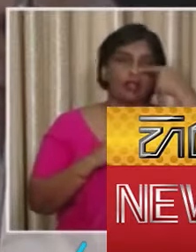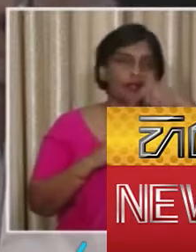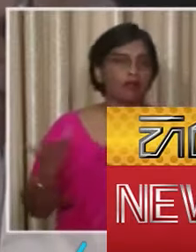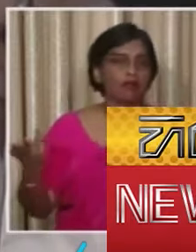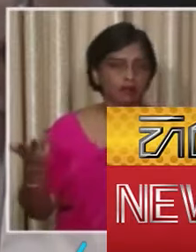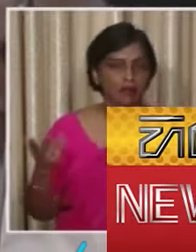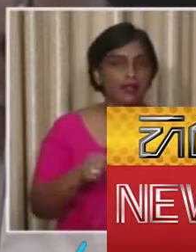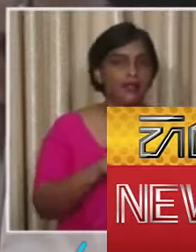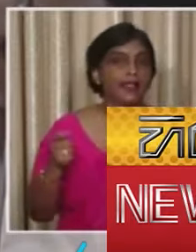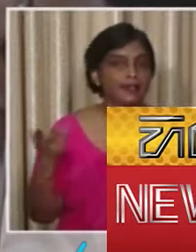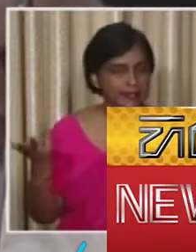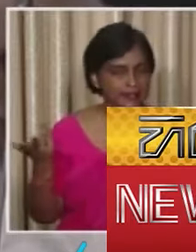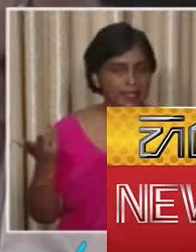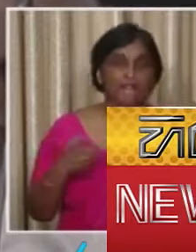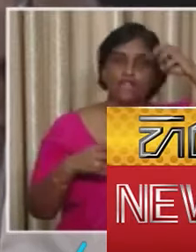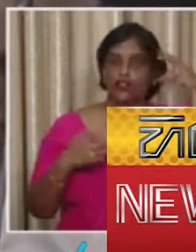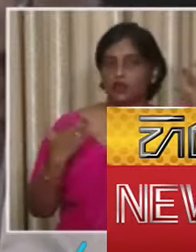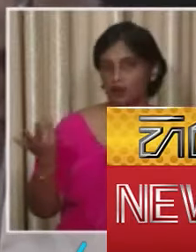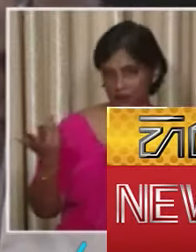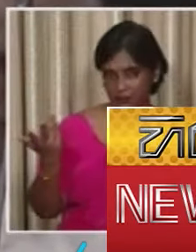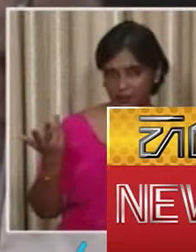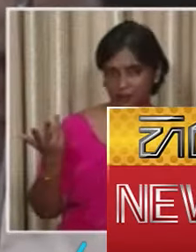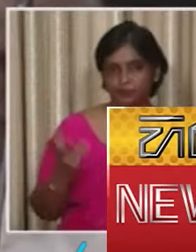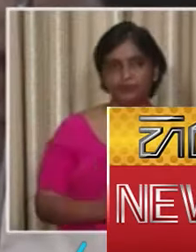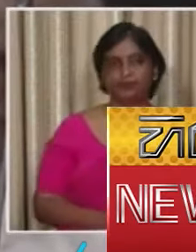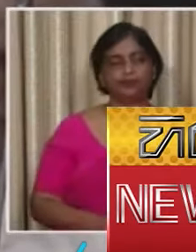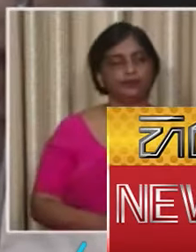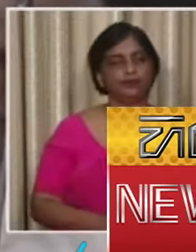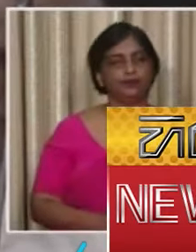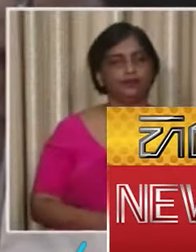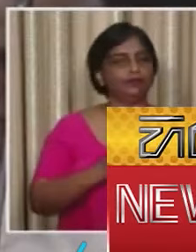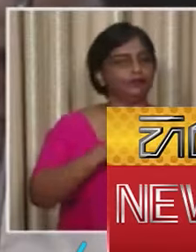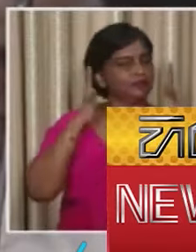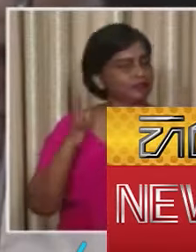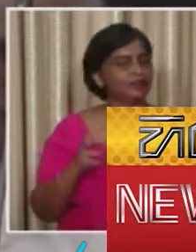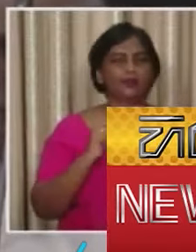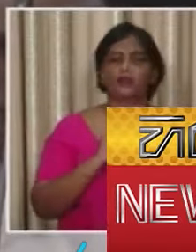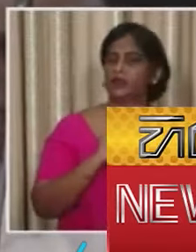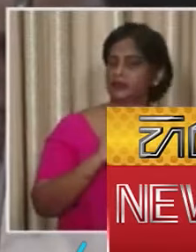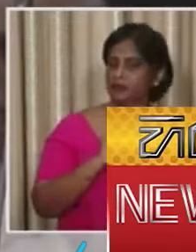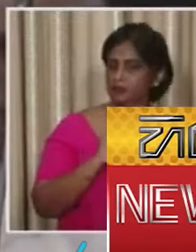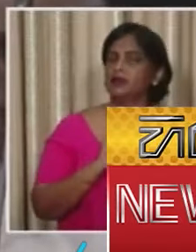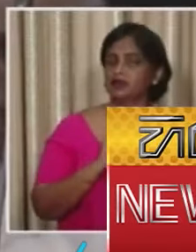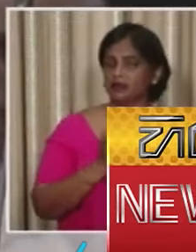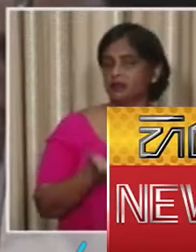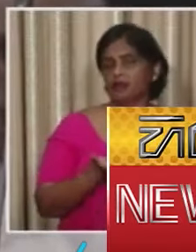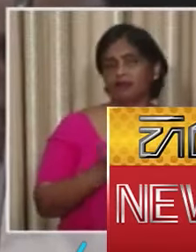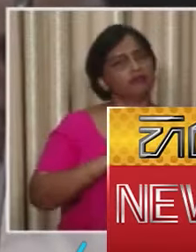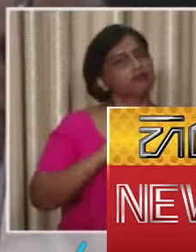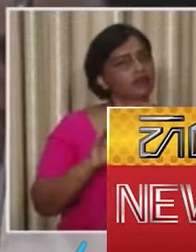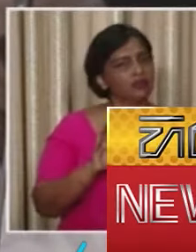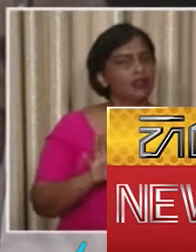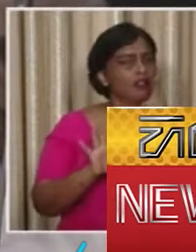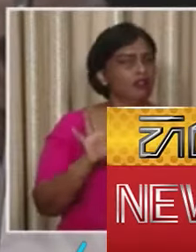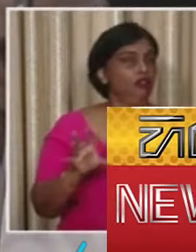නැහැ, ගෑස් නැහැ, විදුලි බලය නැහැ. මහා ව්‍යවසායයකට රට හැදවැටෙනවා.